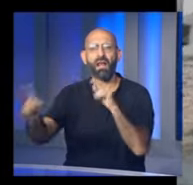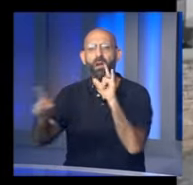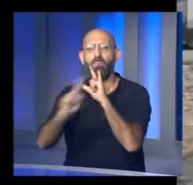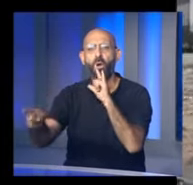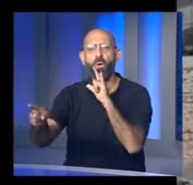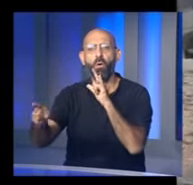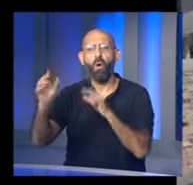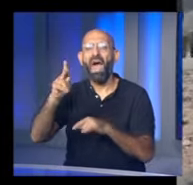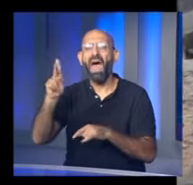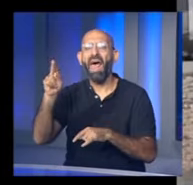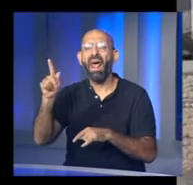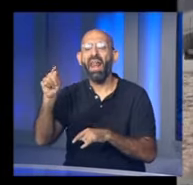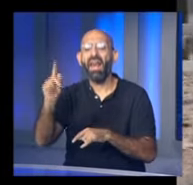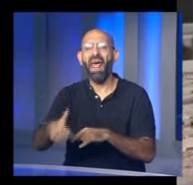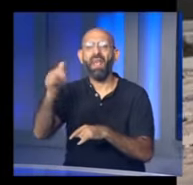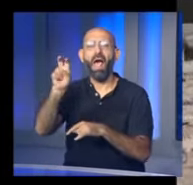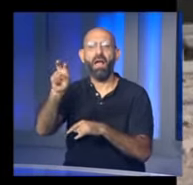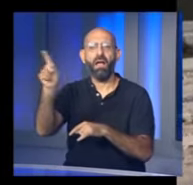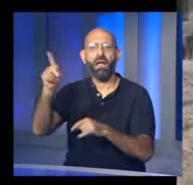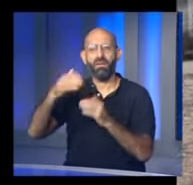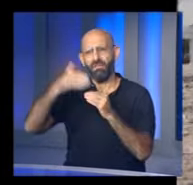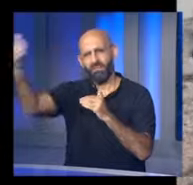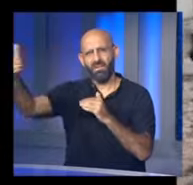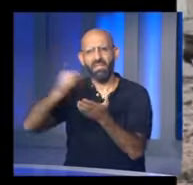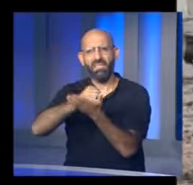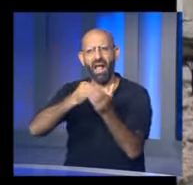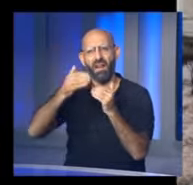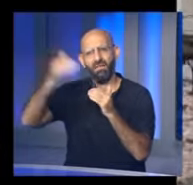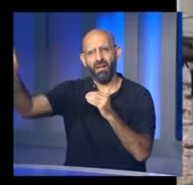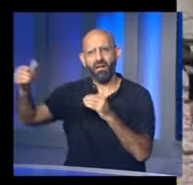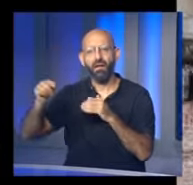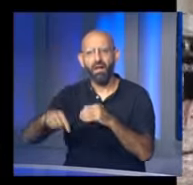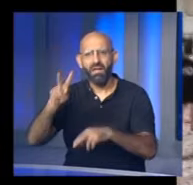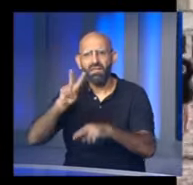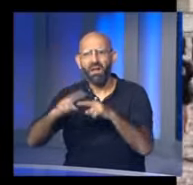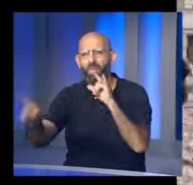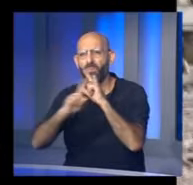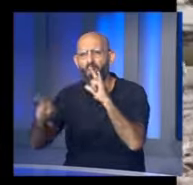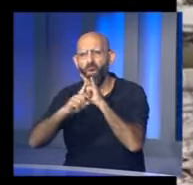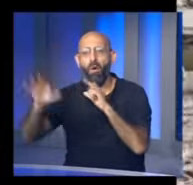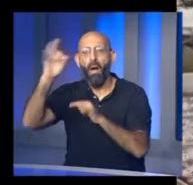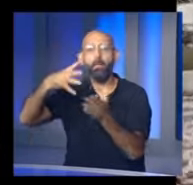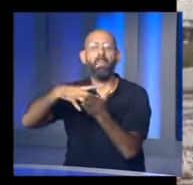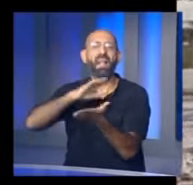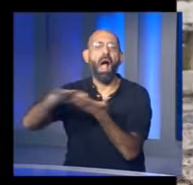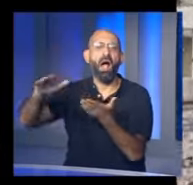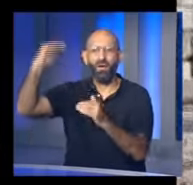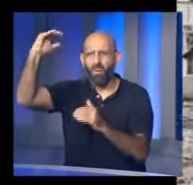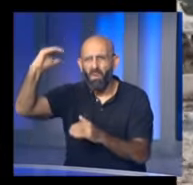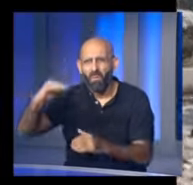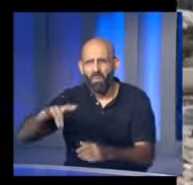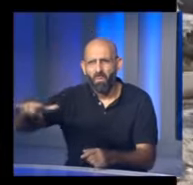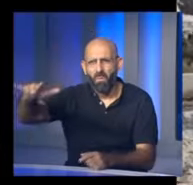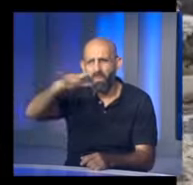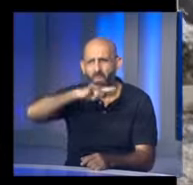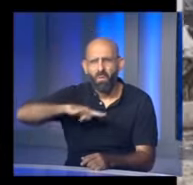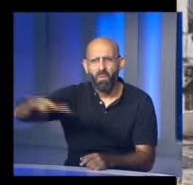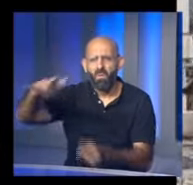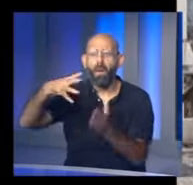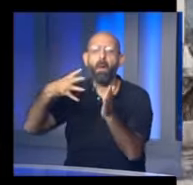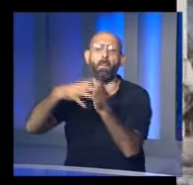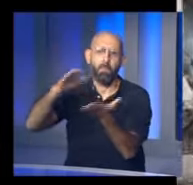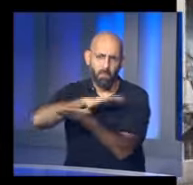غاره اسرائيليه اخرى على بلده رياق قضاء زحل وتحليق كثيف للطيران الحربي الاسرائيلي سجل في